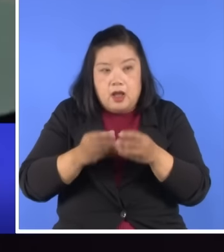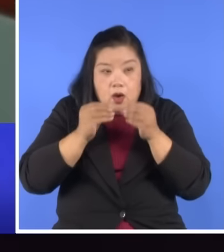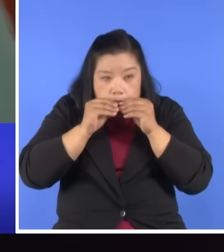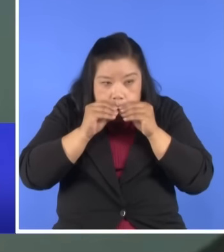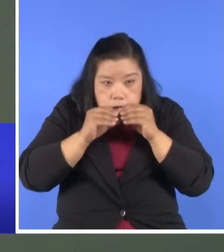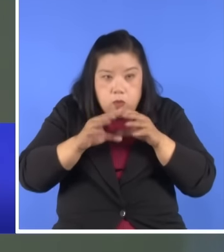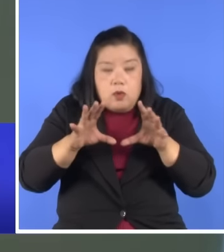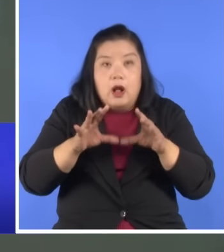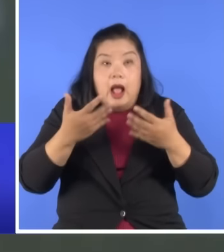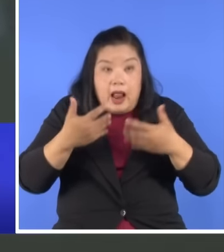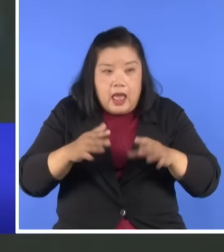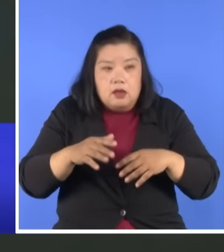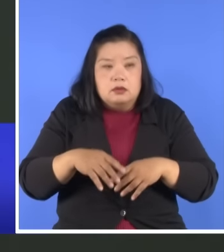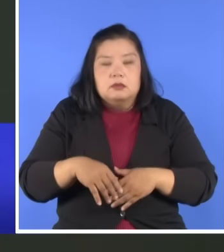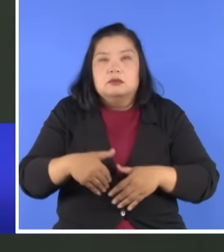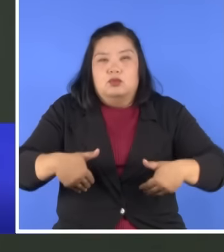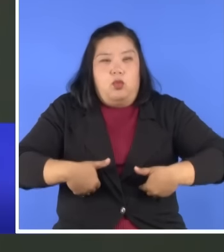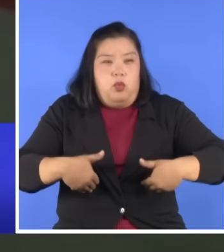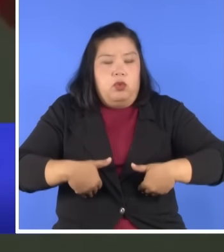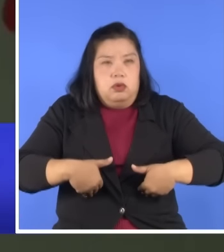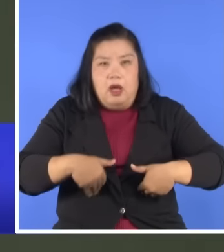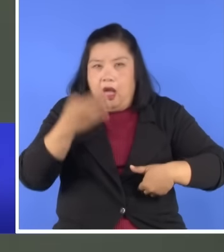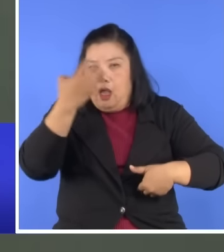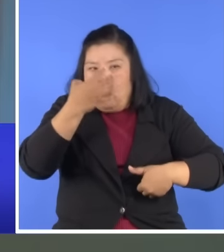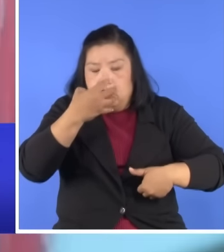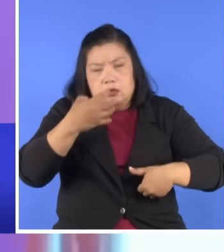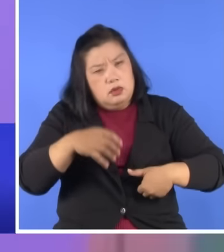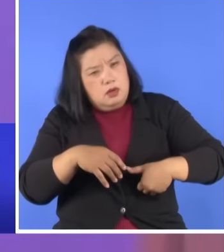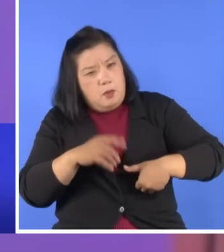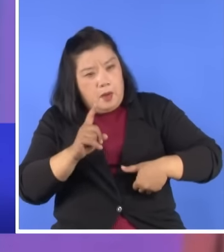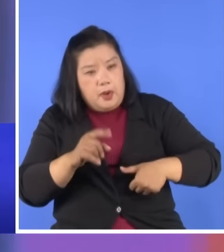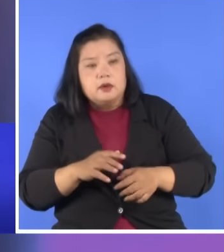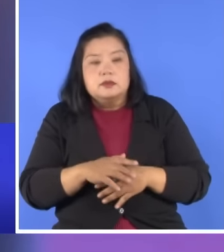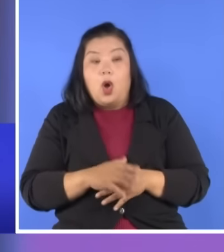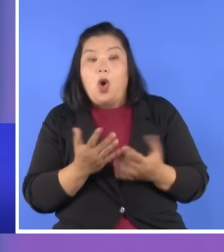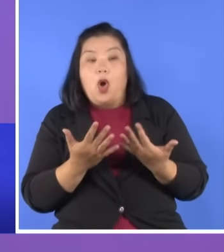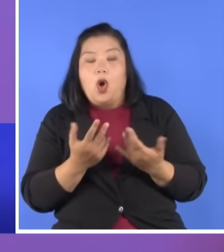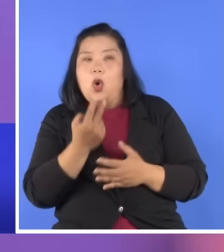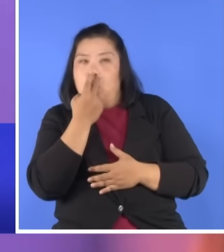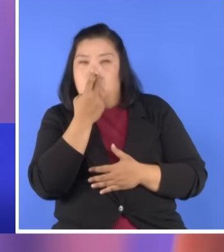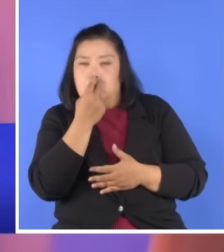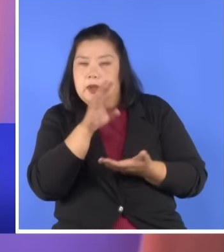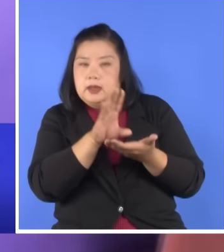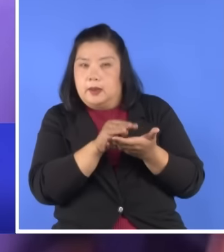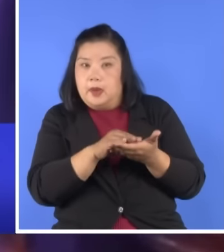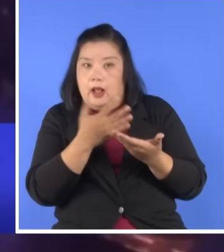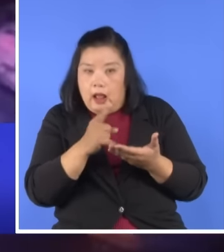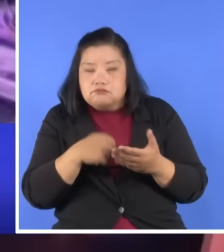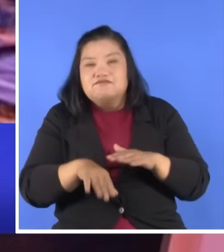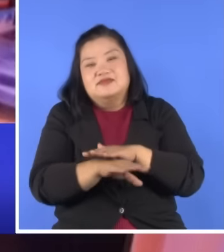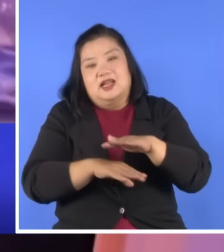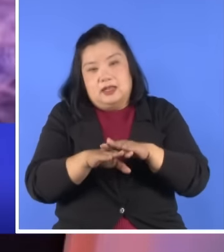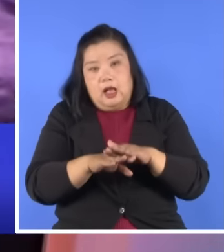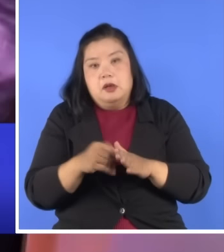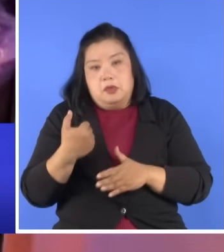หรือลูกโป่งแก๊สหัวเราะที่ว่านี่แหละค่ะก็สังเกตการดูจนกระทั่งเอาล่ะล็อคเป้าหมายไว้ได้แล้วนะคะมีลูกค้าเข้ามาใช้บริการเป็น